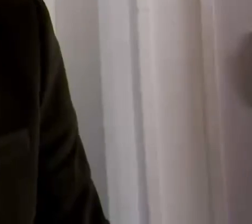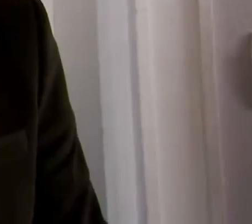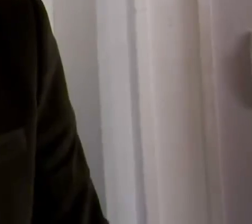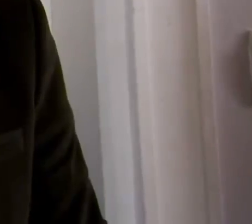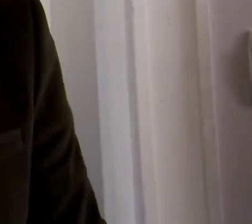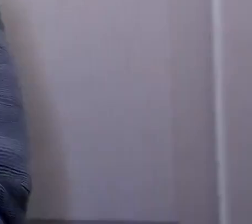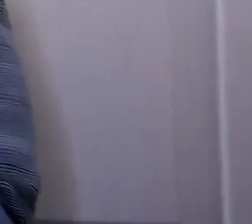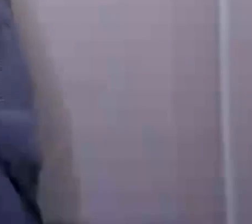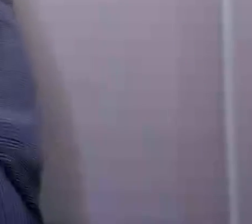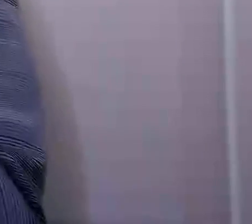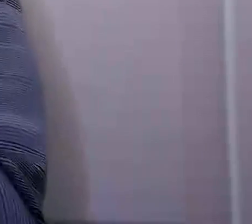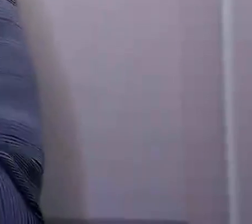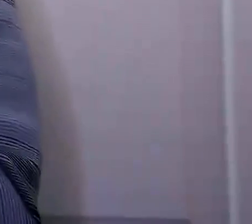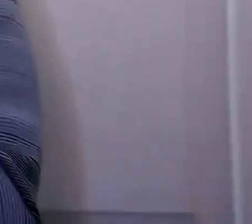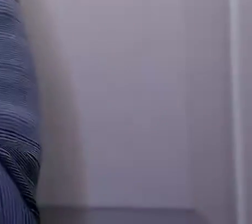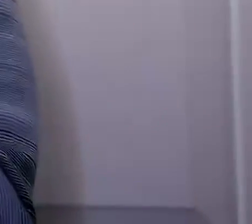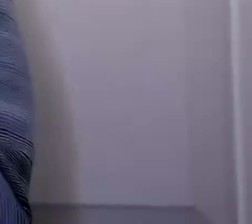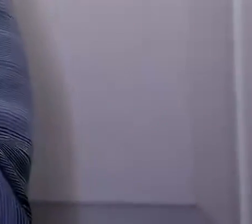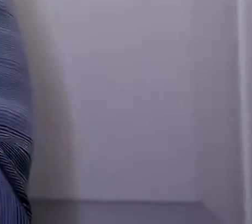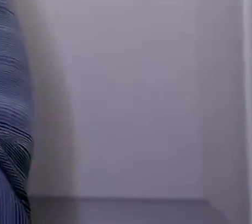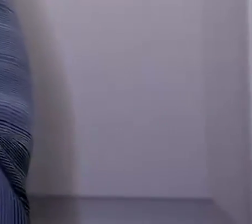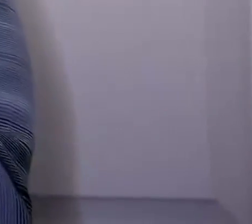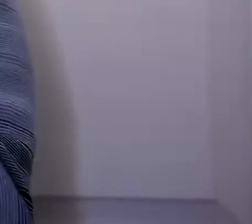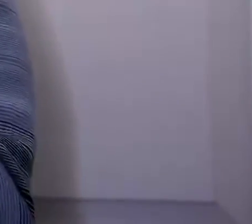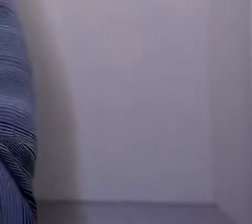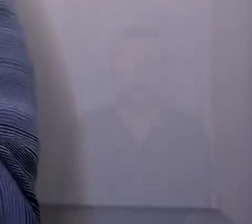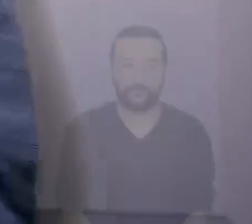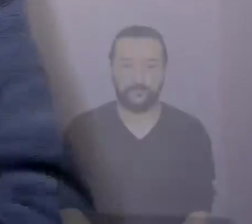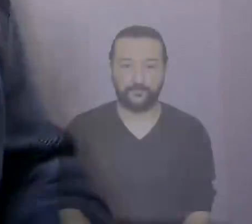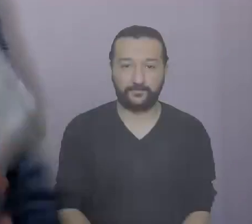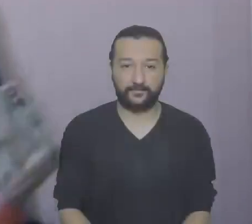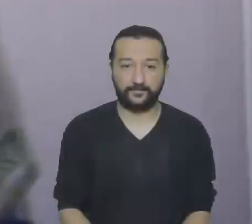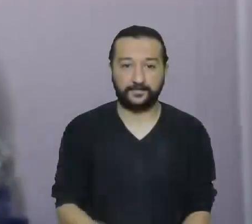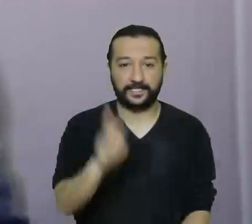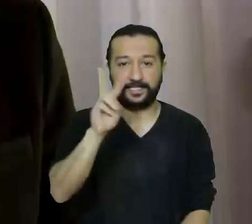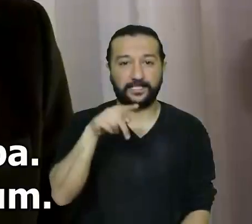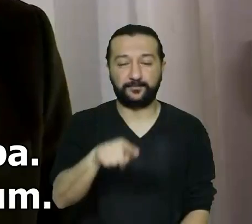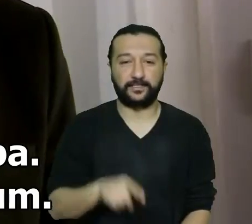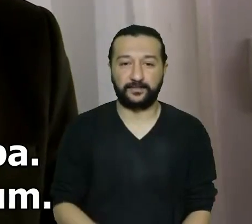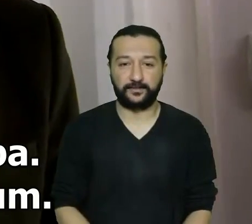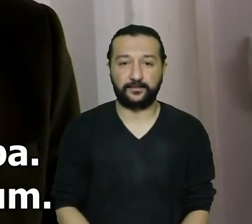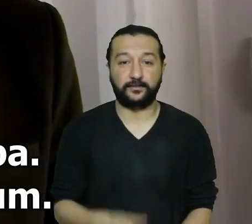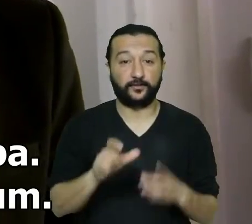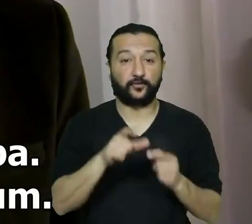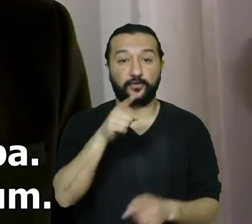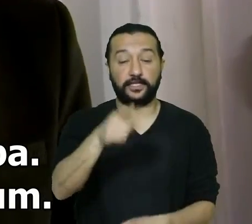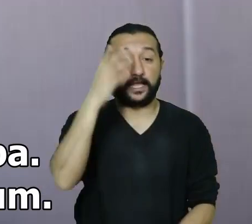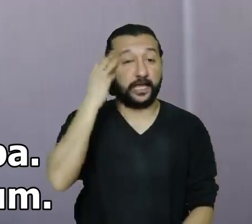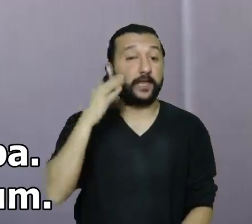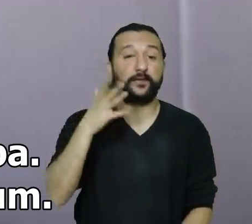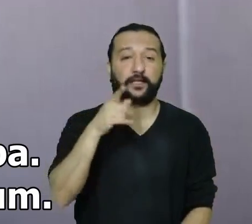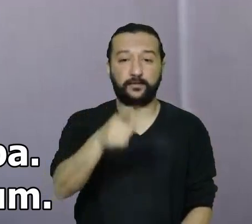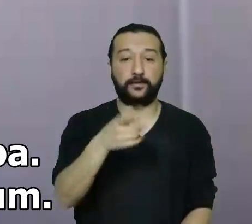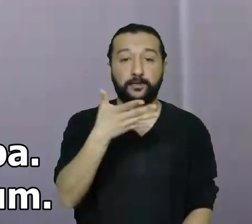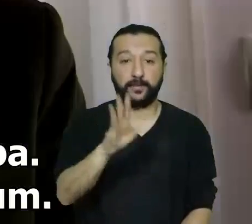Sarp diş gösterip hırlarken Şükrü'nün eli ayağı birbirine dolanmış. 20 kat. Şükrü sen anlamadın